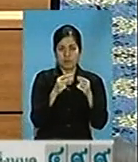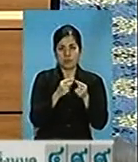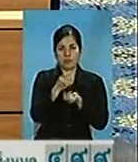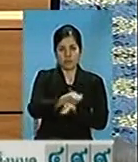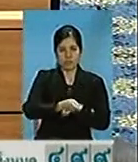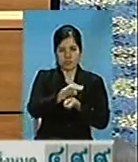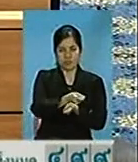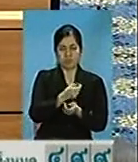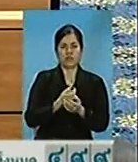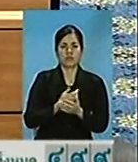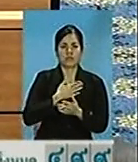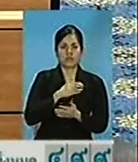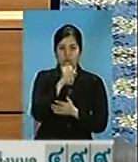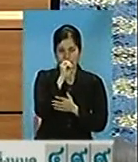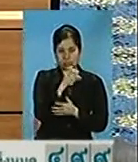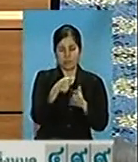านประธานผมพูดอย่างนี้เพราะว่า